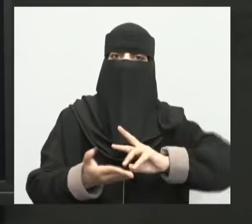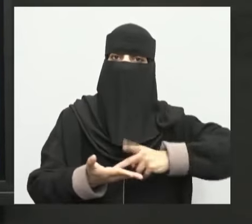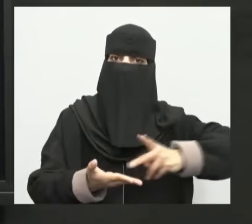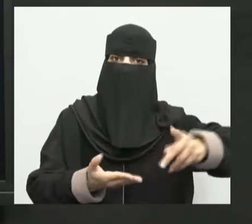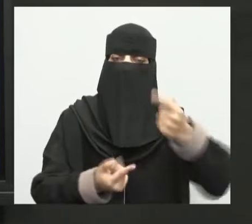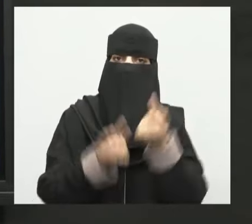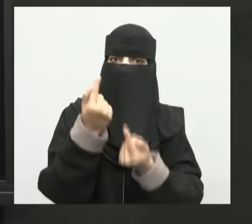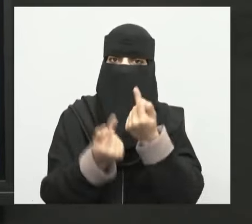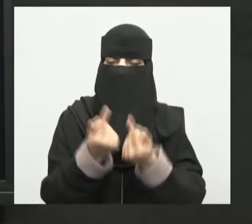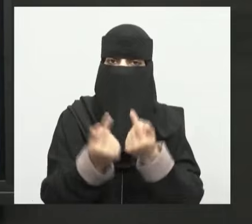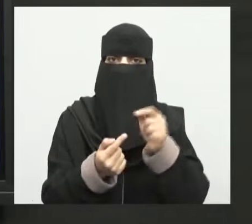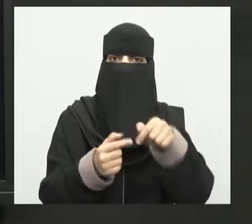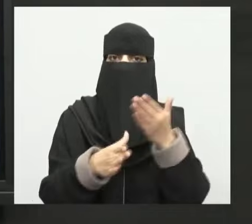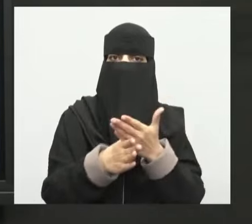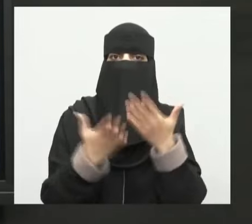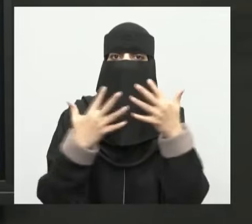لاعتدال